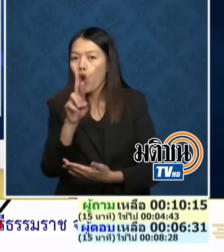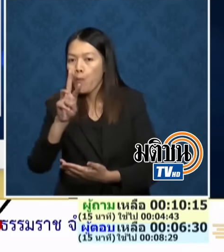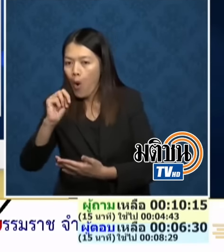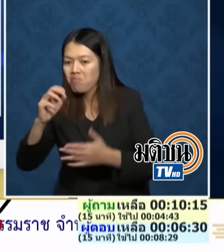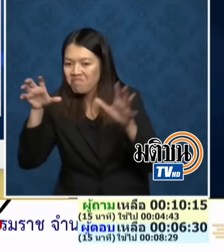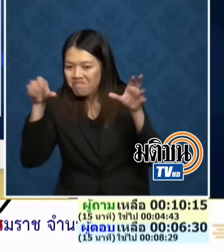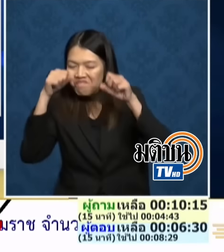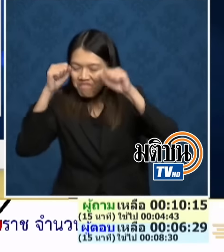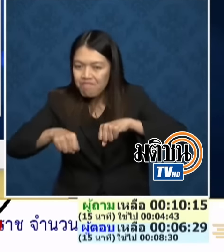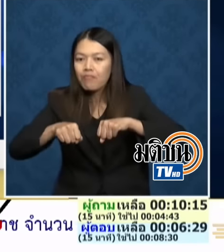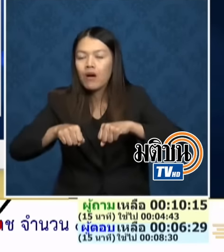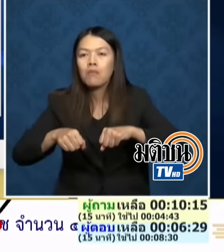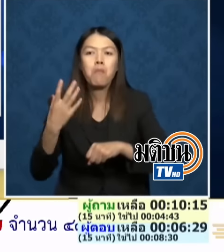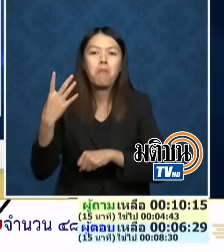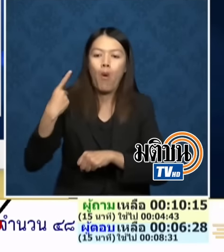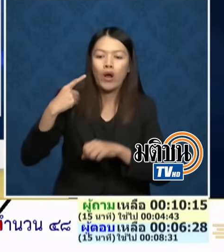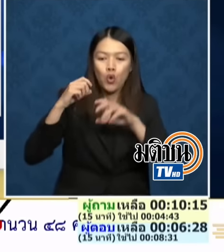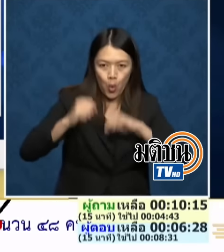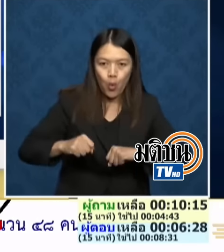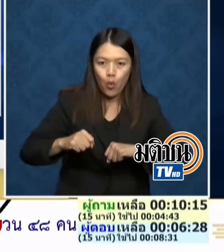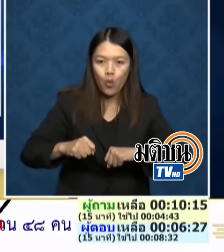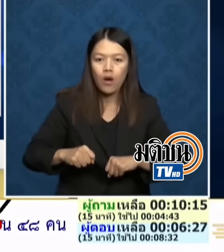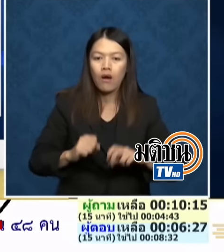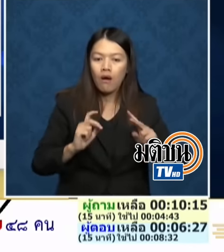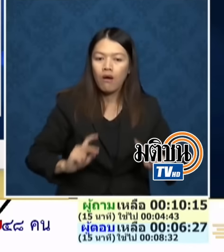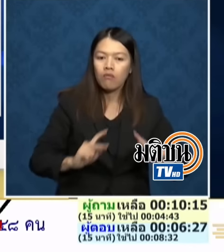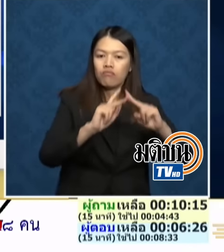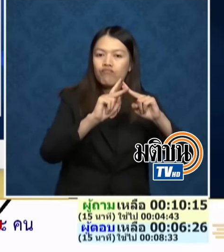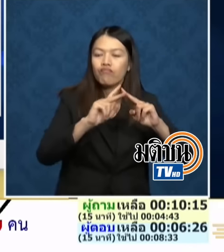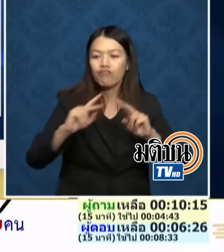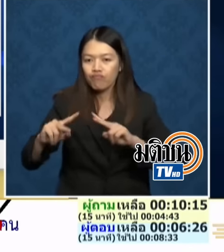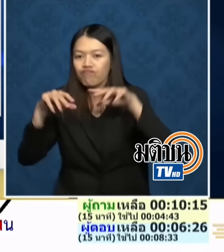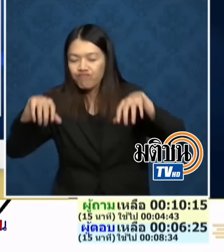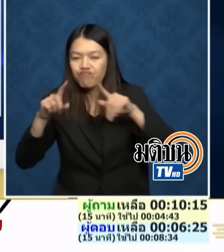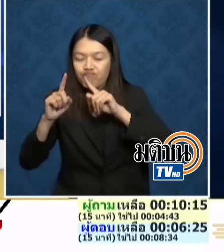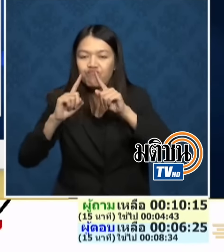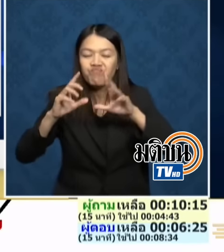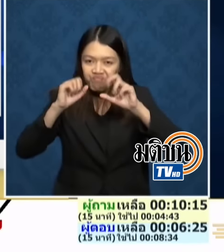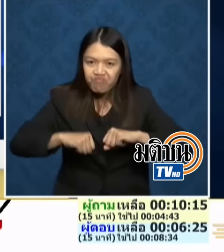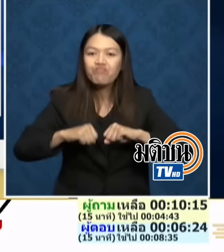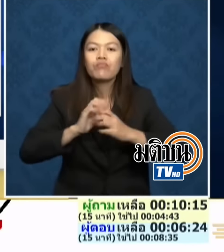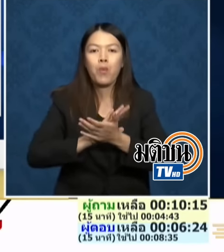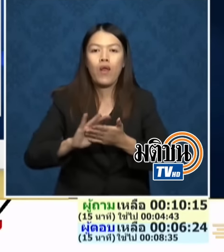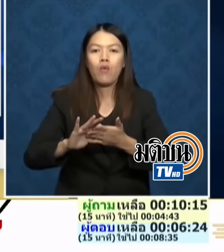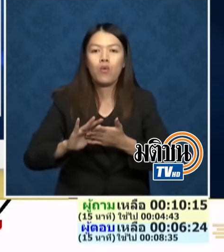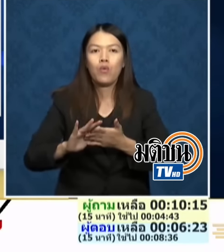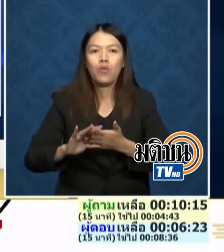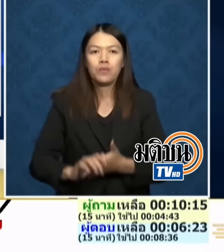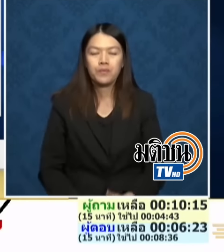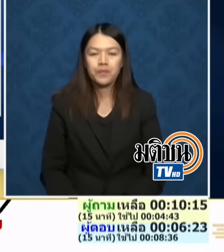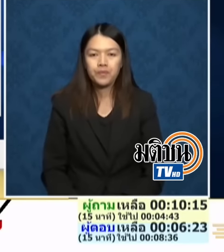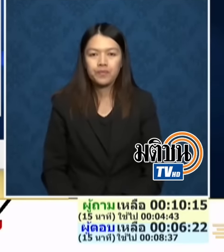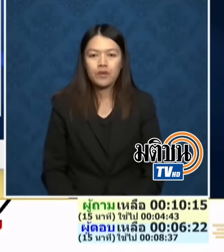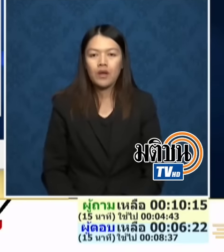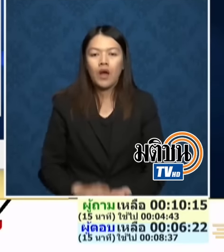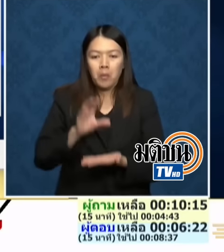มาว่านกมีการตกลงกระหว่าง 2 กระส่วงเรีบรอยแล้วจึงมีเป็ที่มาที่ไปของ